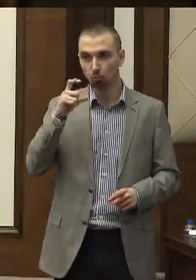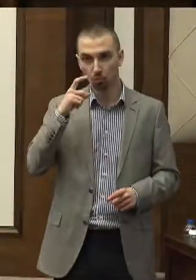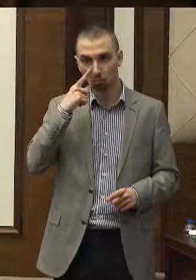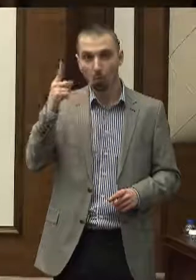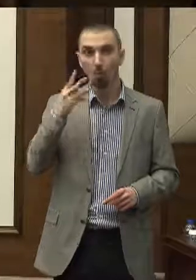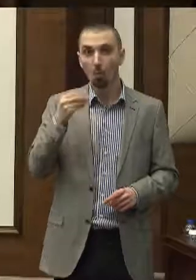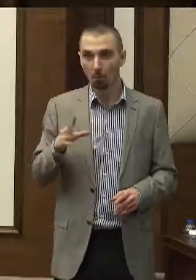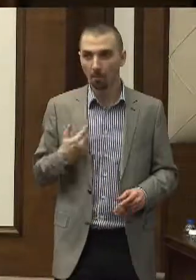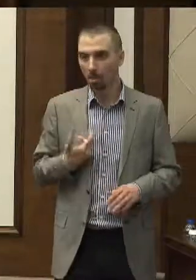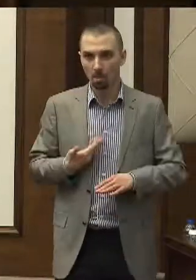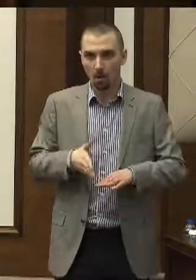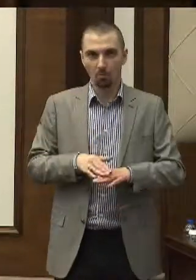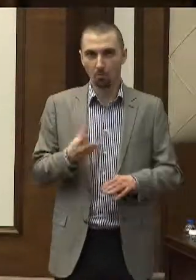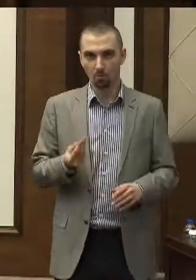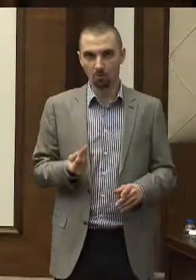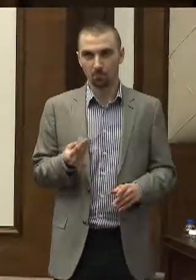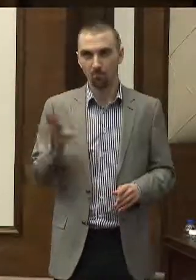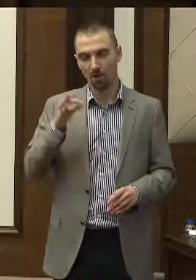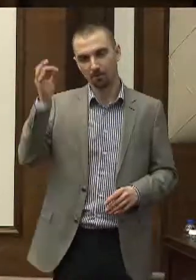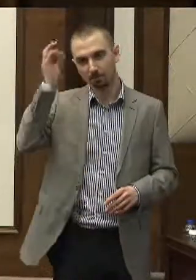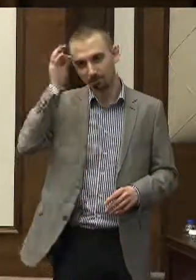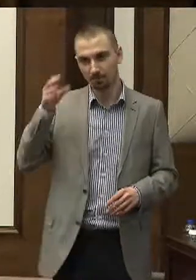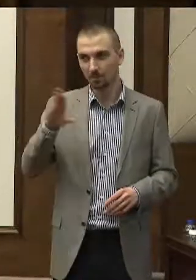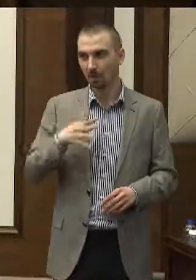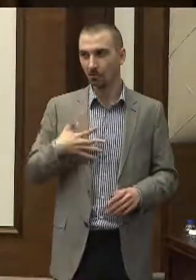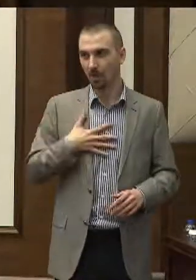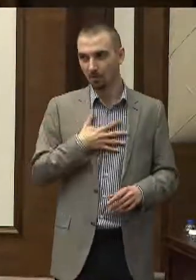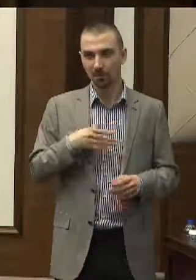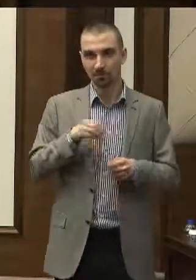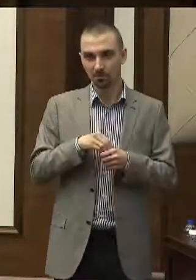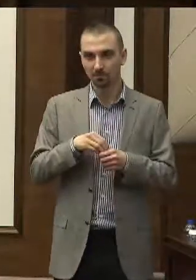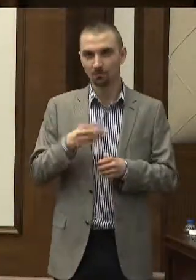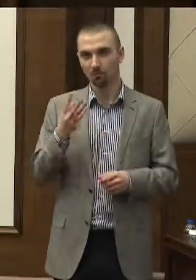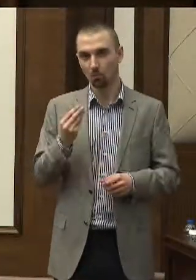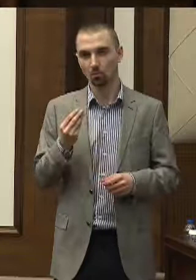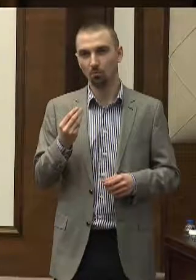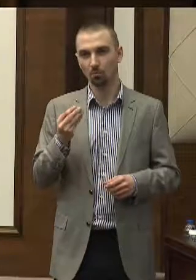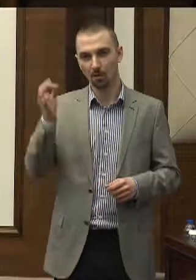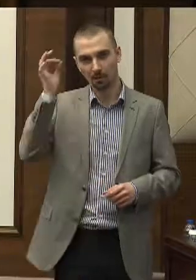vesileyle kendisini hürmetle, şükranla, Cumhuriyet Halk Partisi adına rahmetle